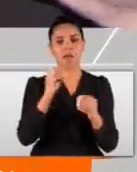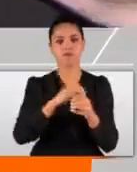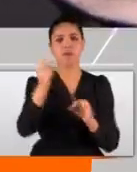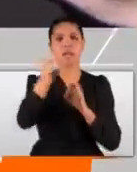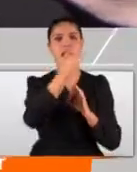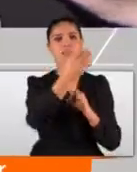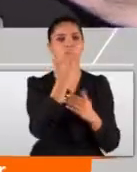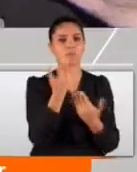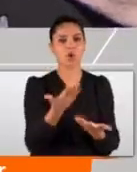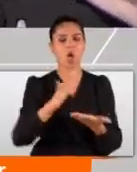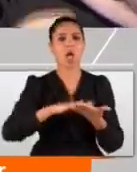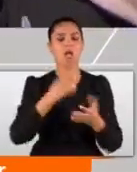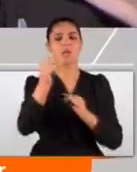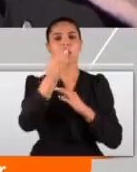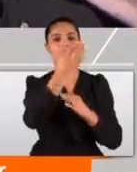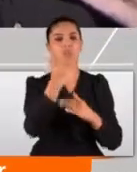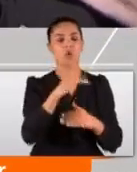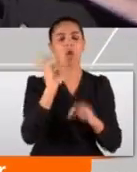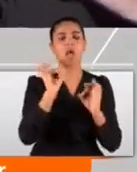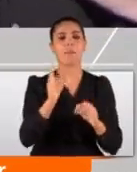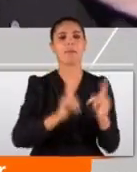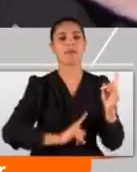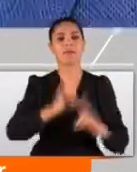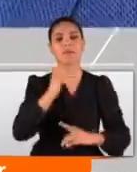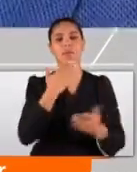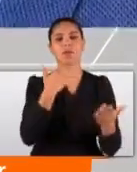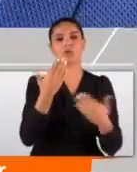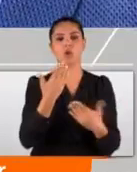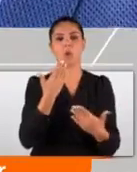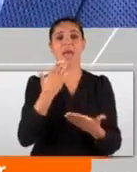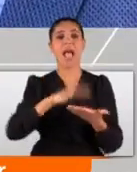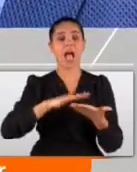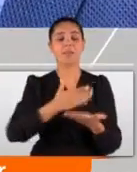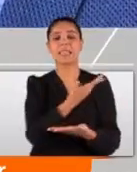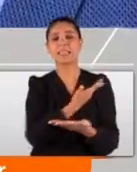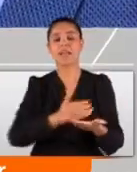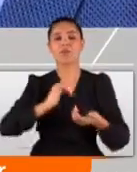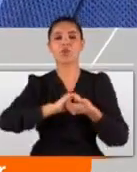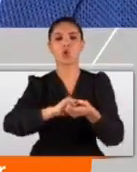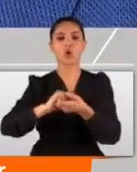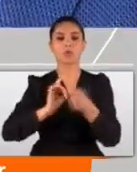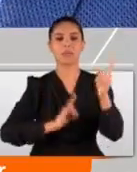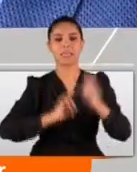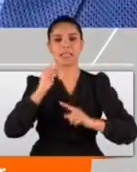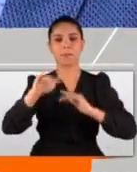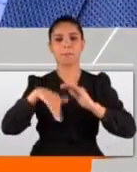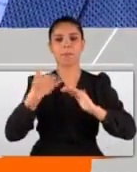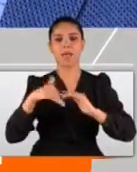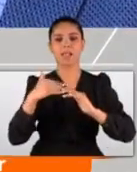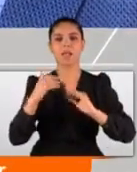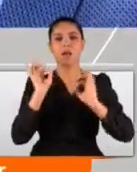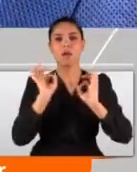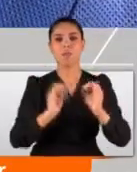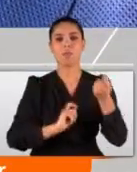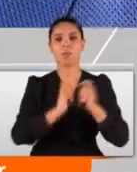diyaloğumuz yok. Arkadaşlarımız da yok. Hep dijital, yani hep dijital konuşuluyor. Arkadaşlarımız, sevdiklerimiz, dostlarımız internette anlık mesajlaşma uygulamalarını